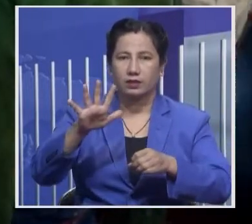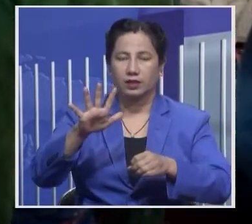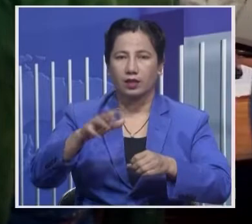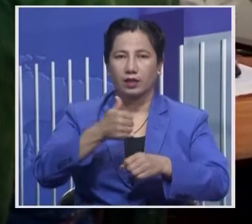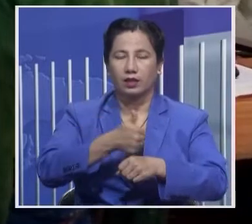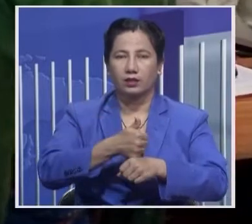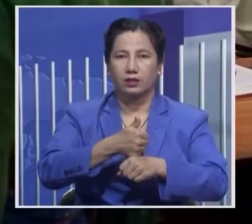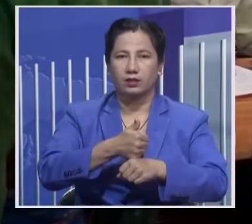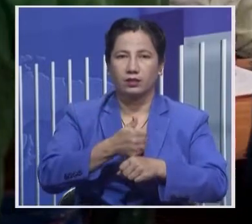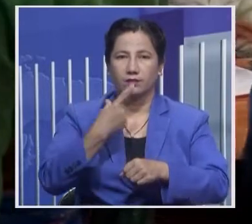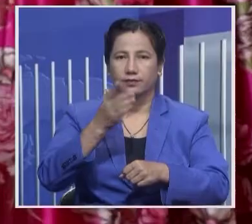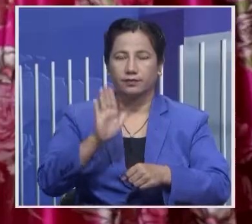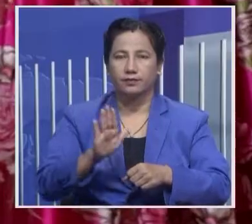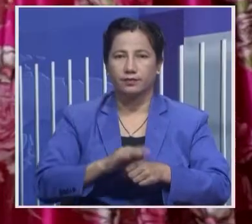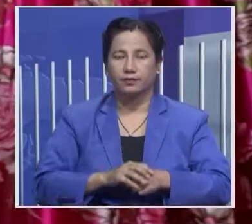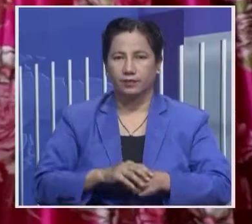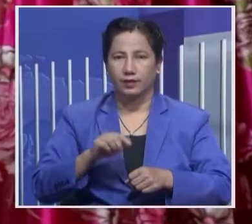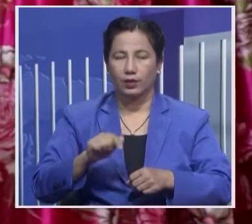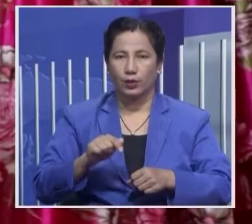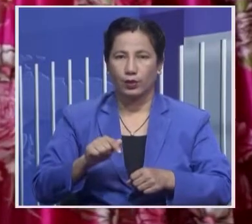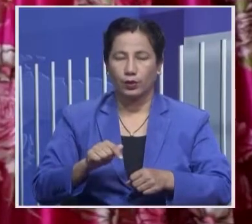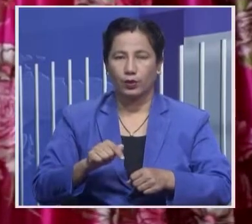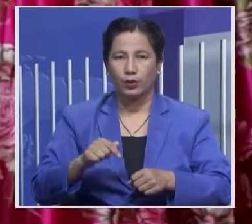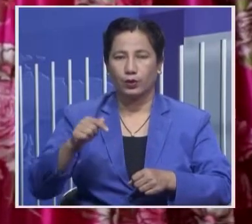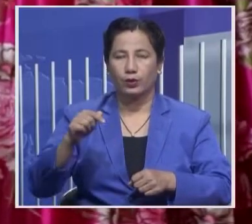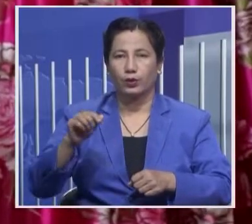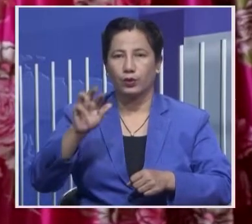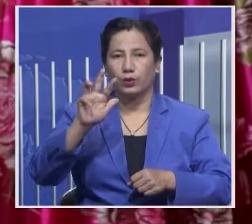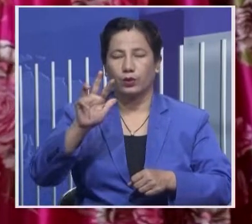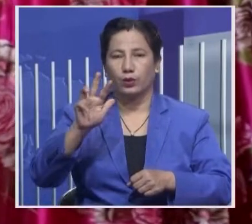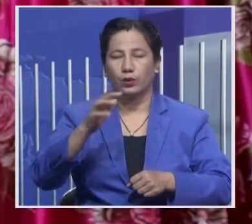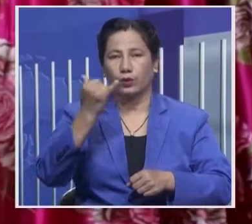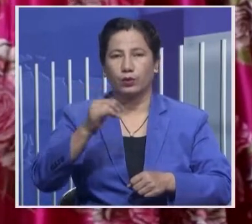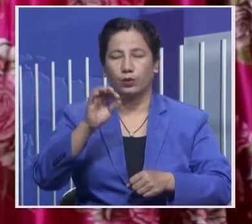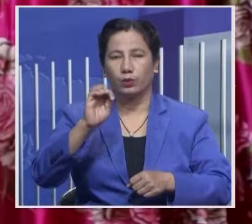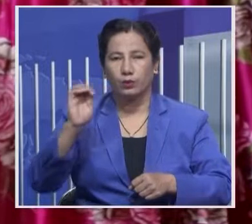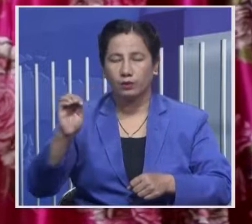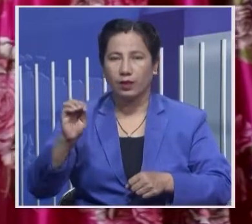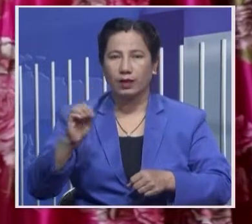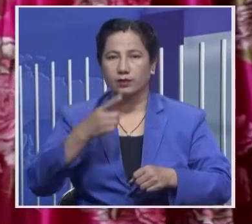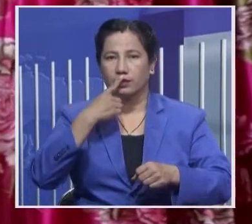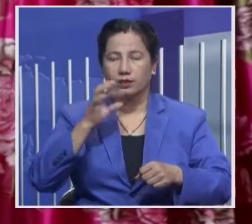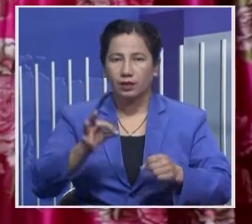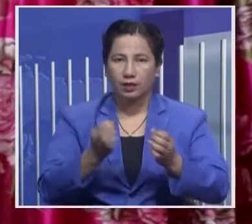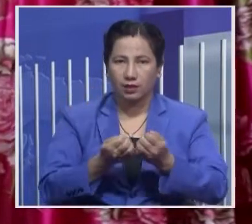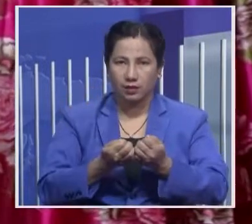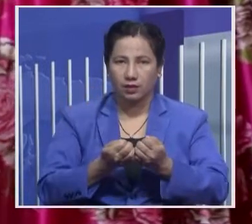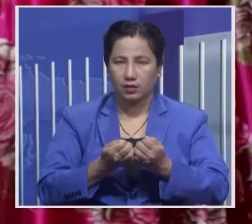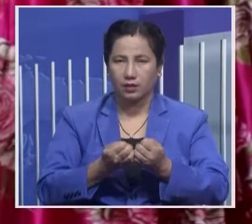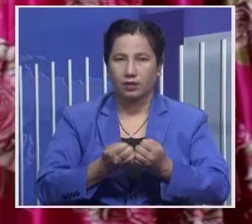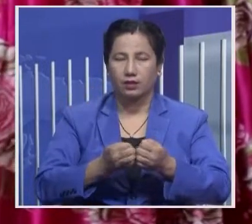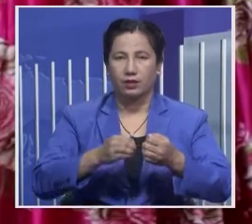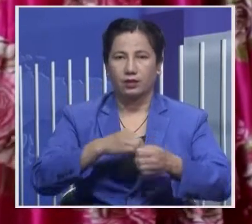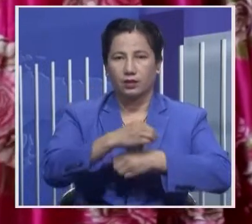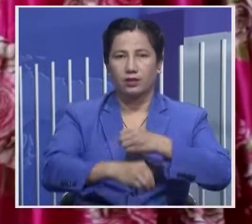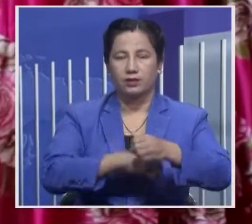अध्यक्ष जंकर भाटले बताउनुभयो। यो नगरसभाले चाहिँ बोर्ड मिटिङमा निर्णय गरेर हामीले चाहिँ साउन 6